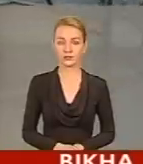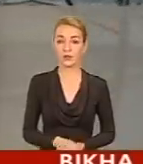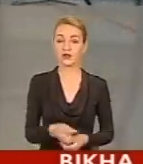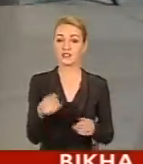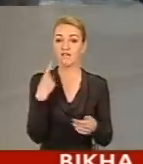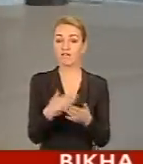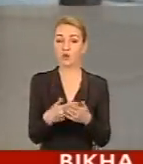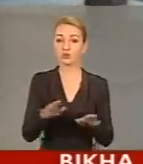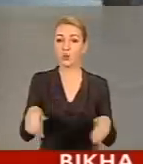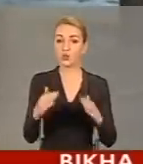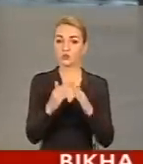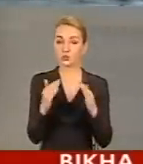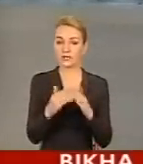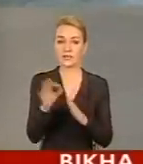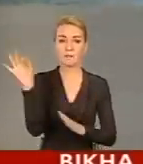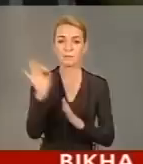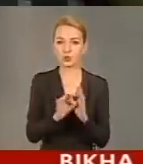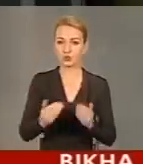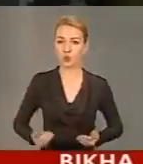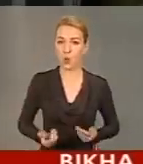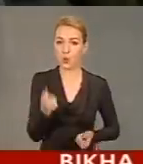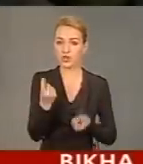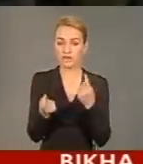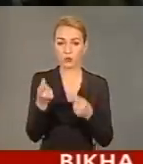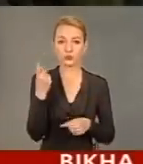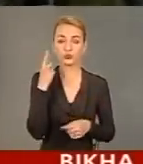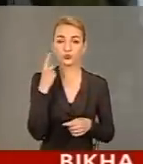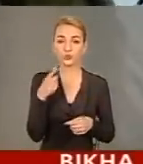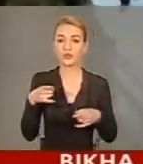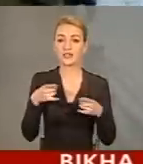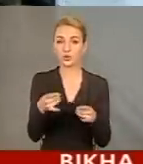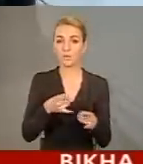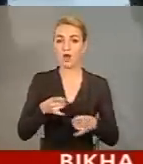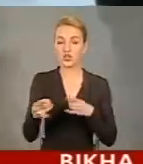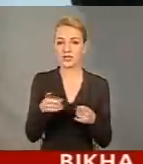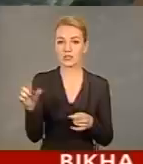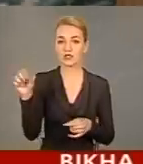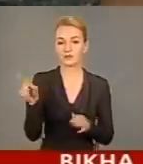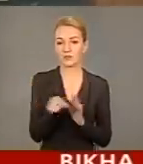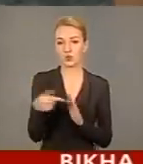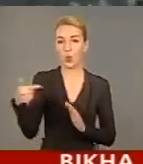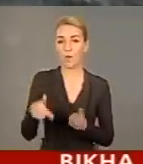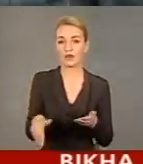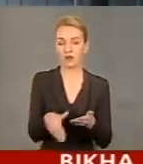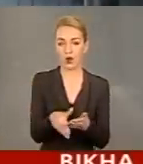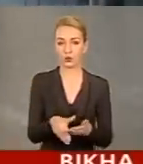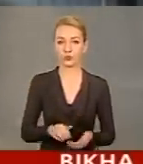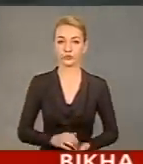Та здавалось, порожні будинки миттю оживають, чи не там чують, ідуть машини з гуманітаркою.